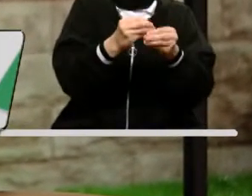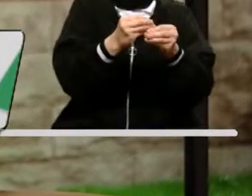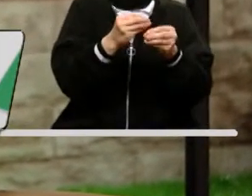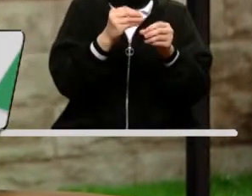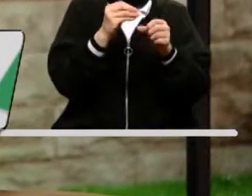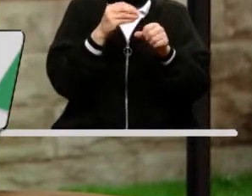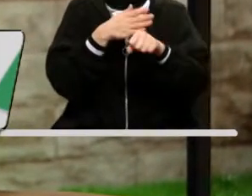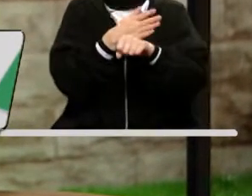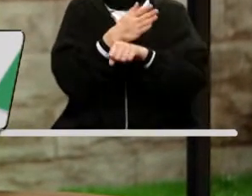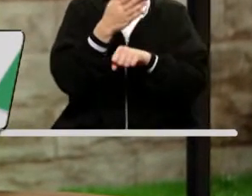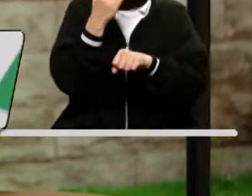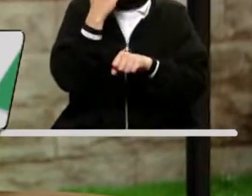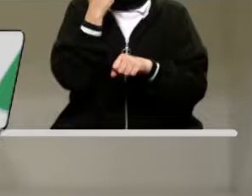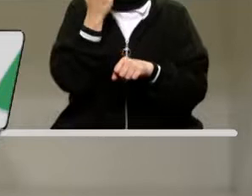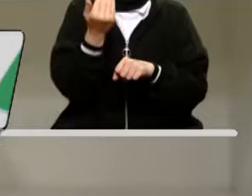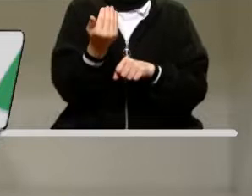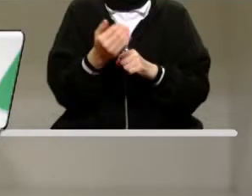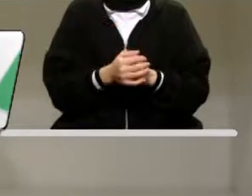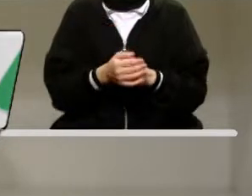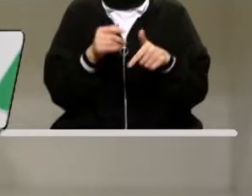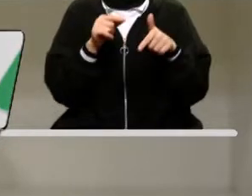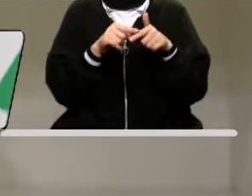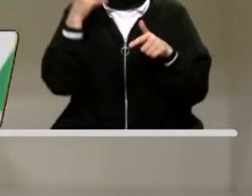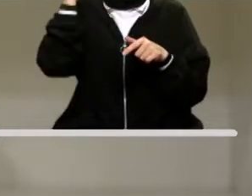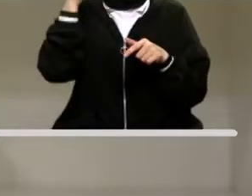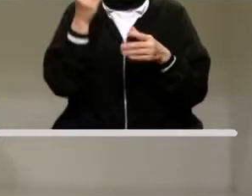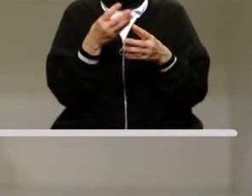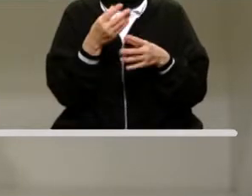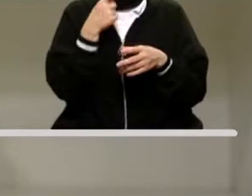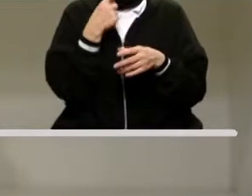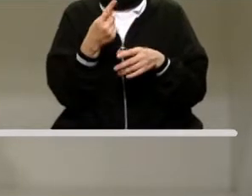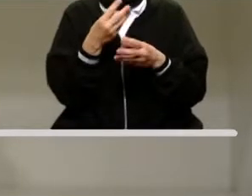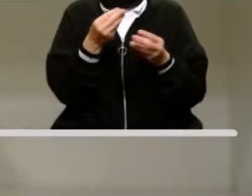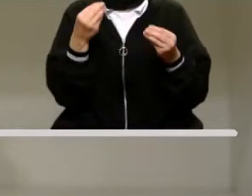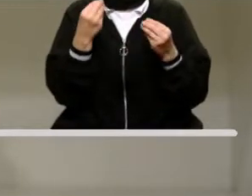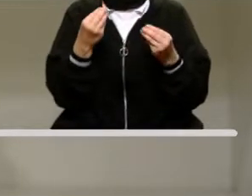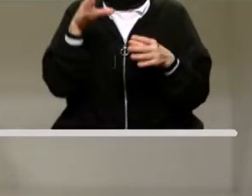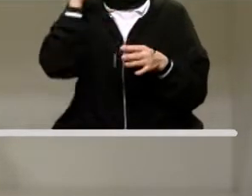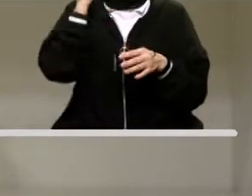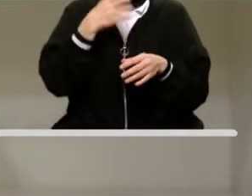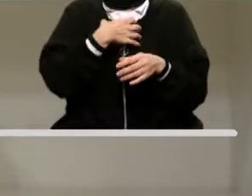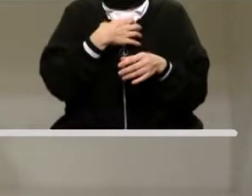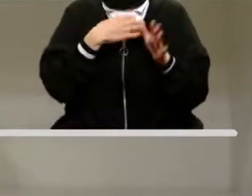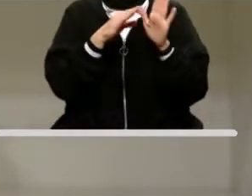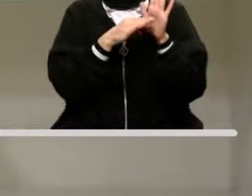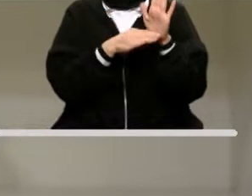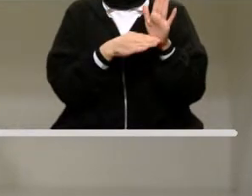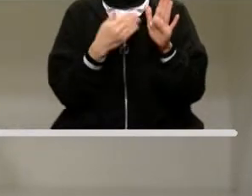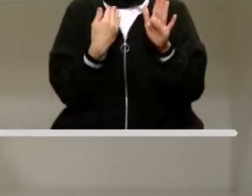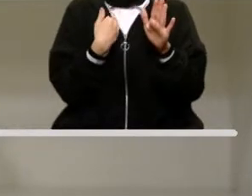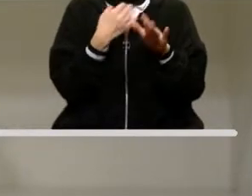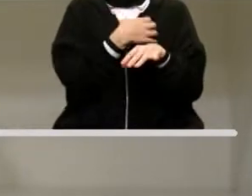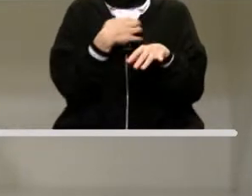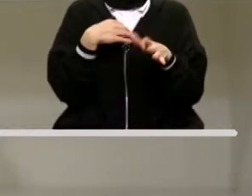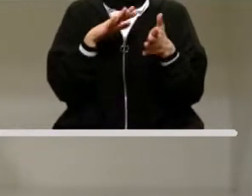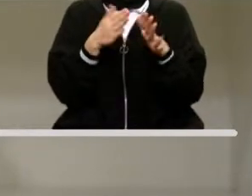şey olmayacağını düşünüyorum ben. Evet, Fatih Hocam söylediklerinizi o kadar iyi anlıyorum ki kendi hayatımdan bana annem ya da